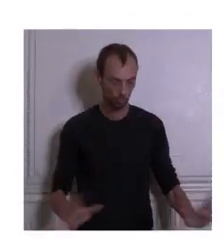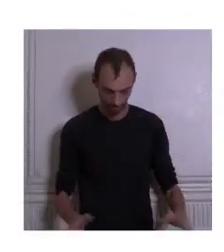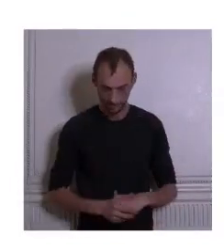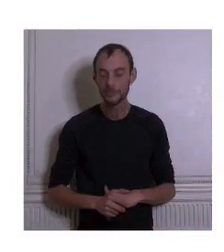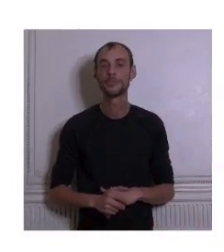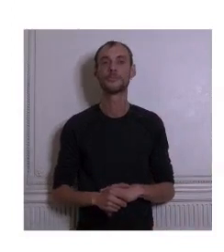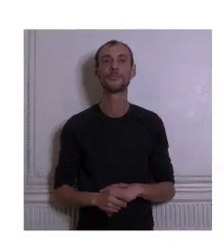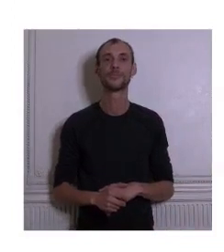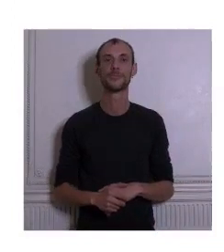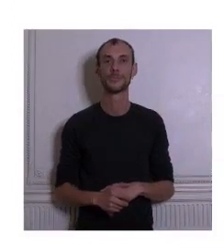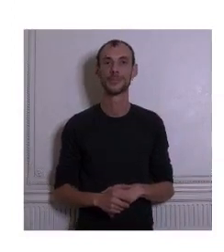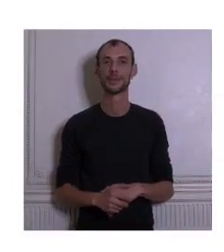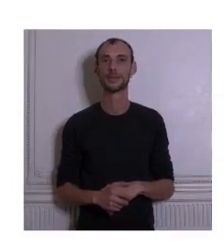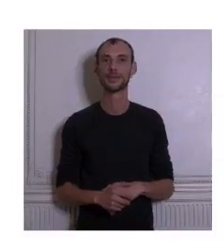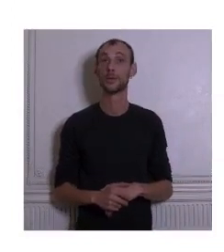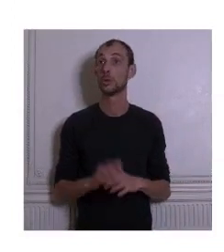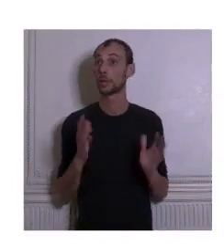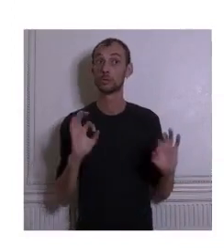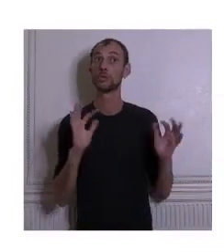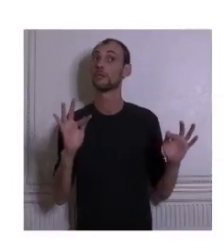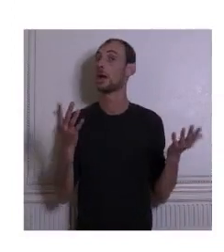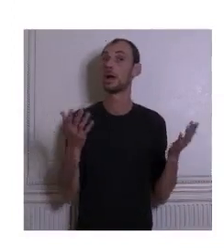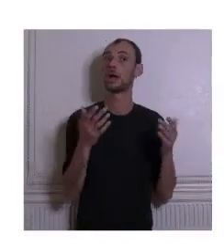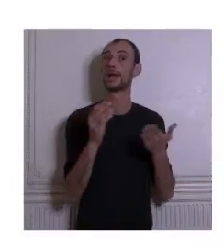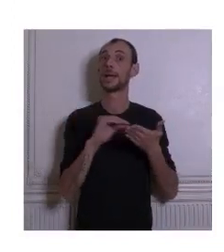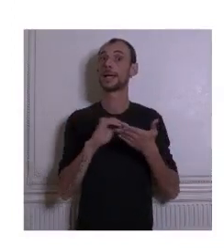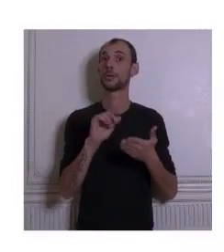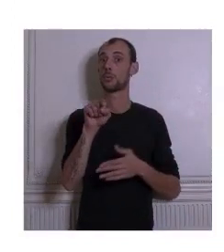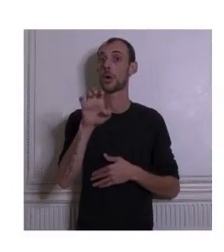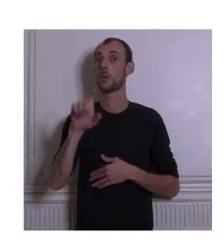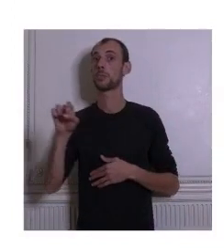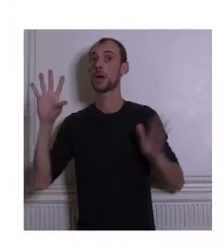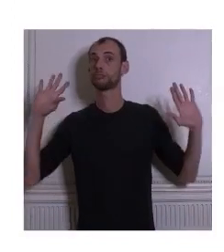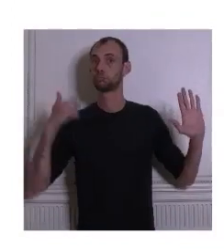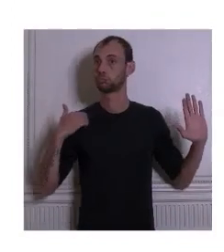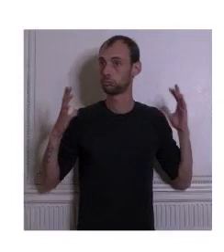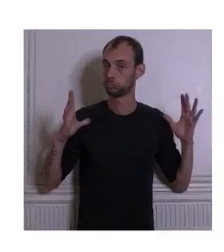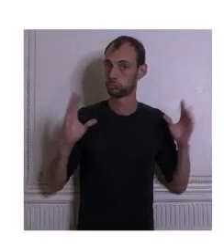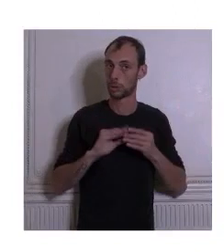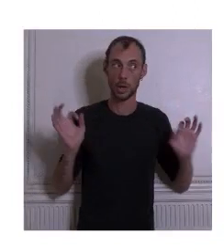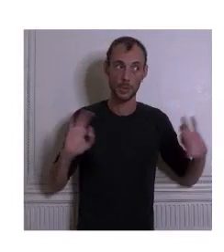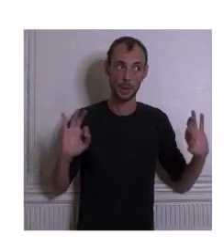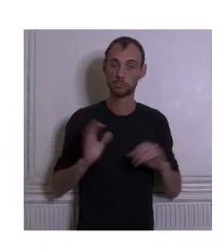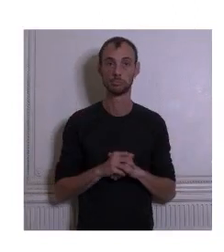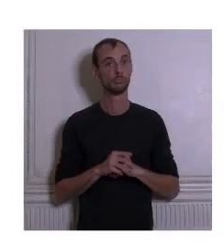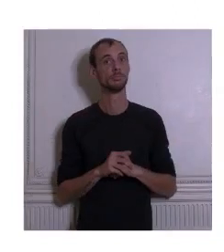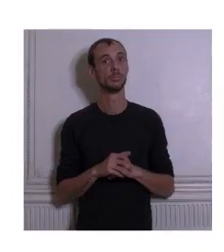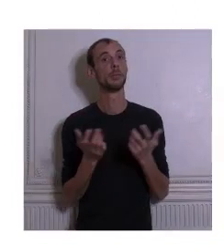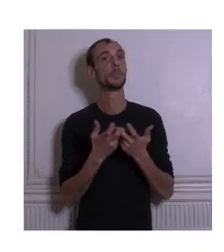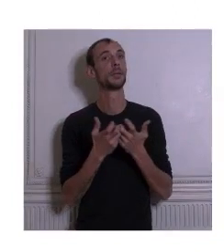du meilleur candidat que nous trouverons. Des remarques ? À l'unanimité, je vous